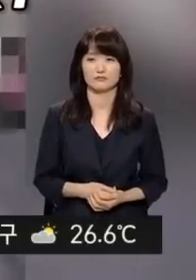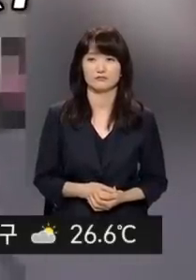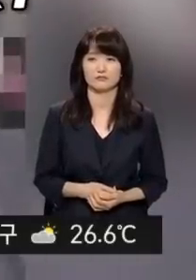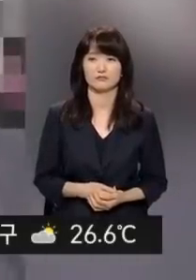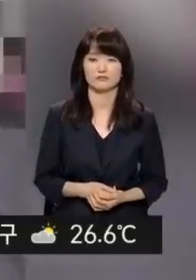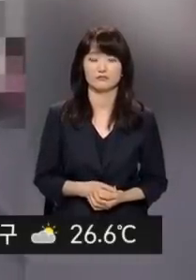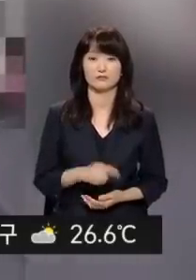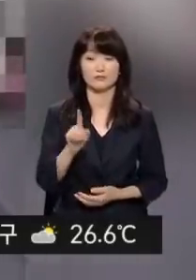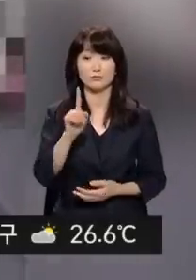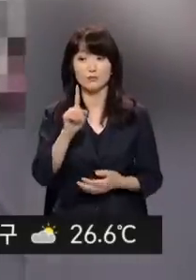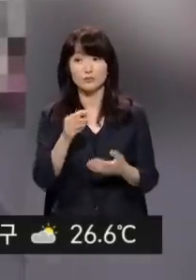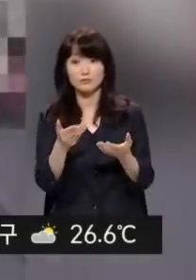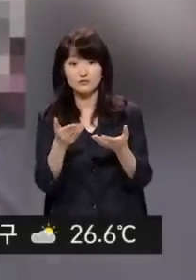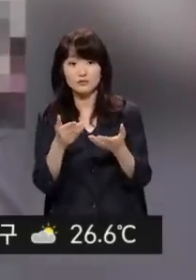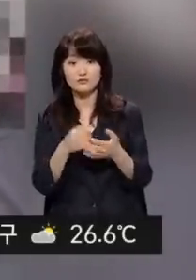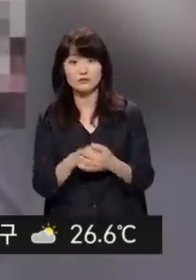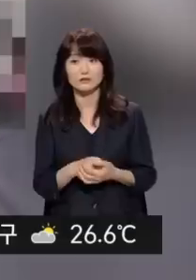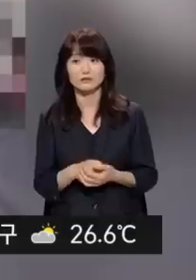오마이갓